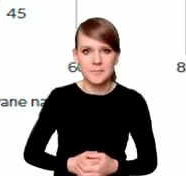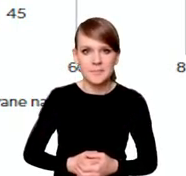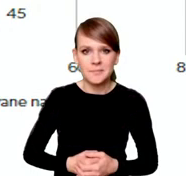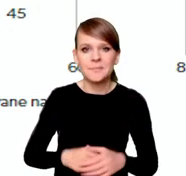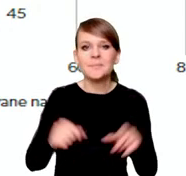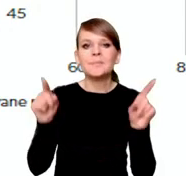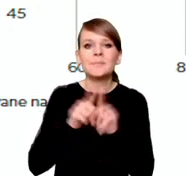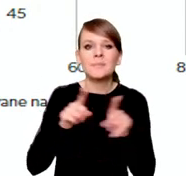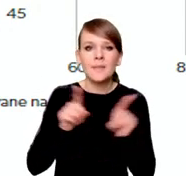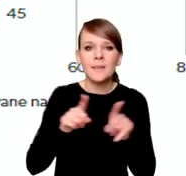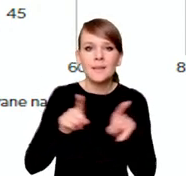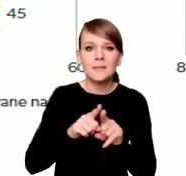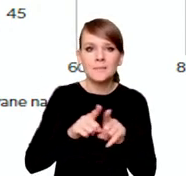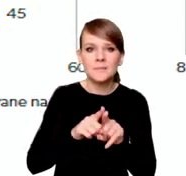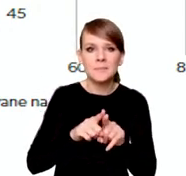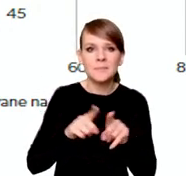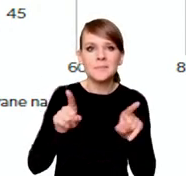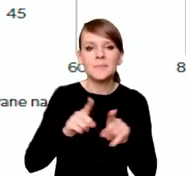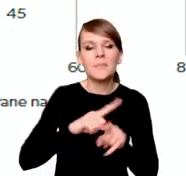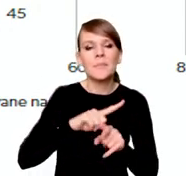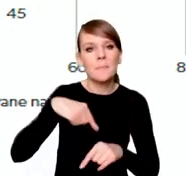też